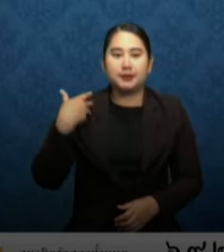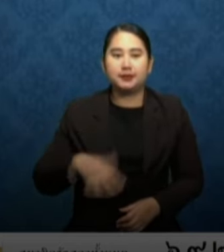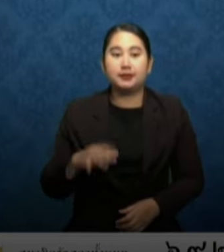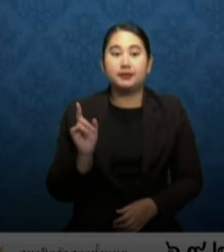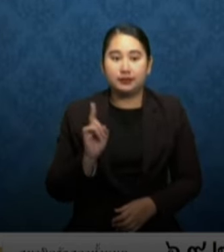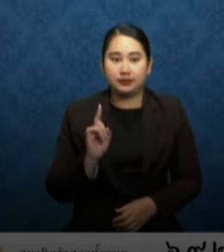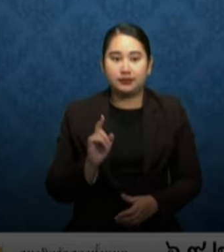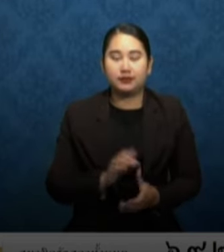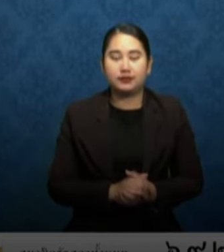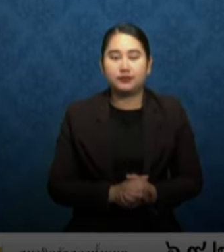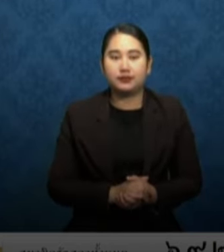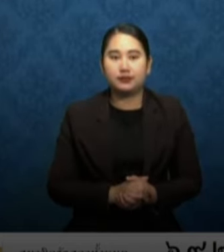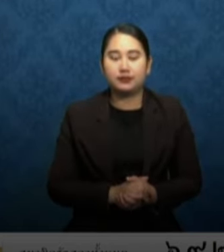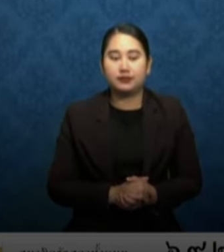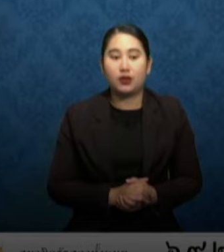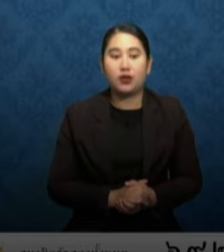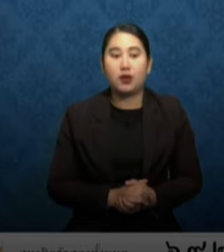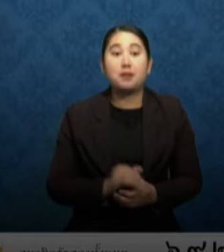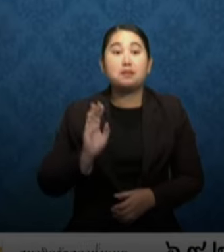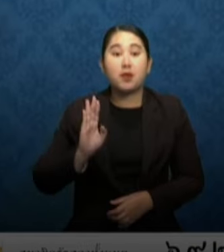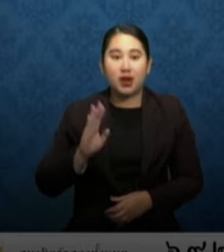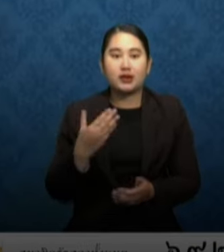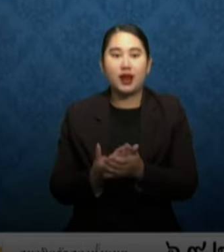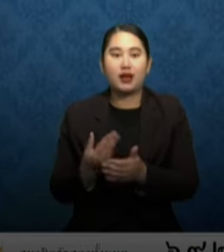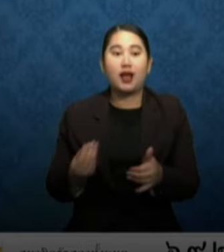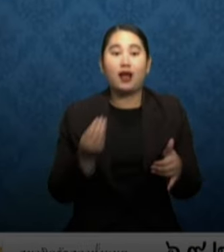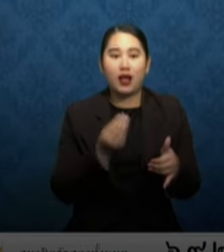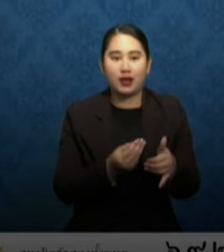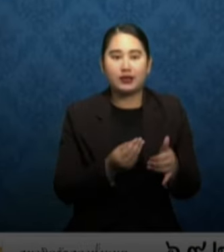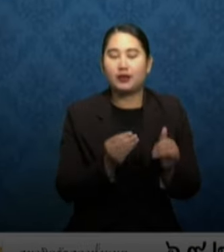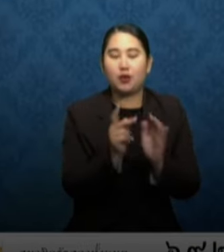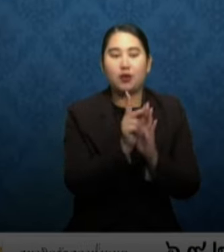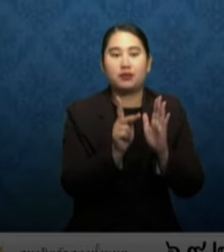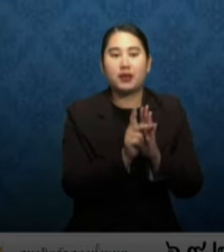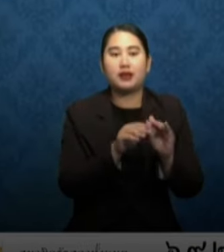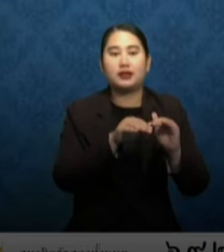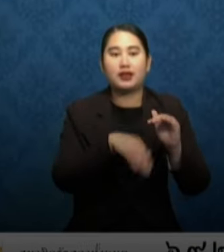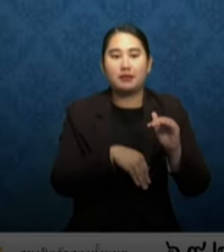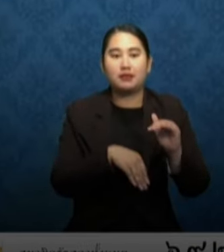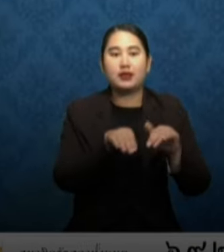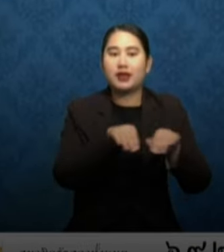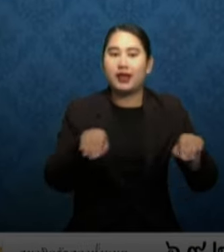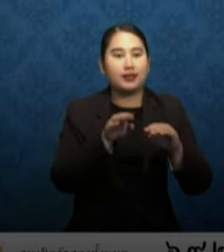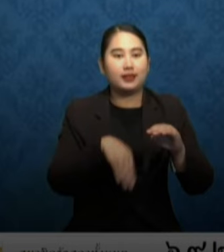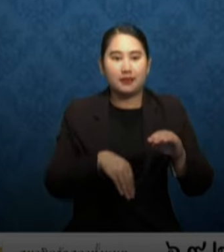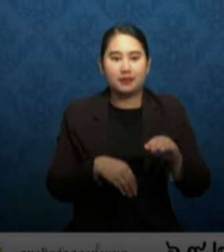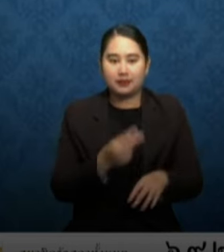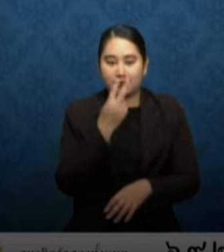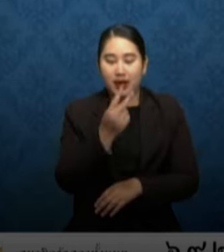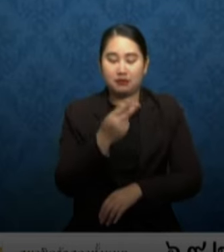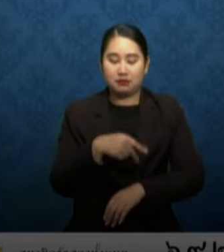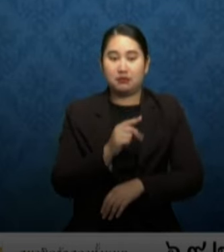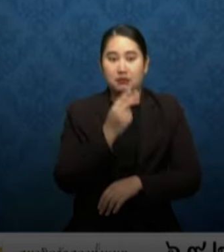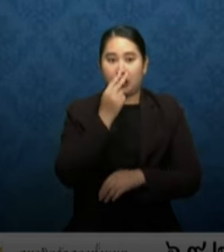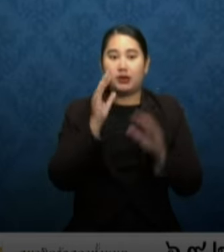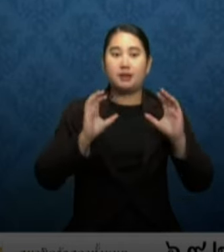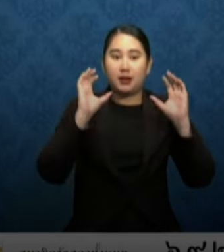ก็คือนายจ้างนำเงินมาจ่ายให้ลูกจ้างต่ำกว่ากฎหมายกำหนดต่อหน้าเจ้าหน้าที่